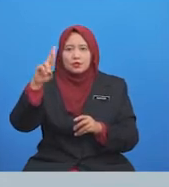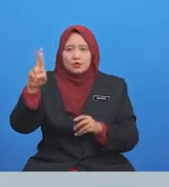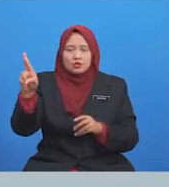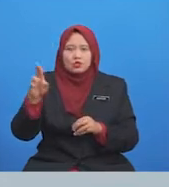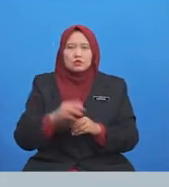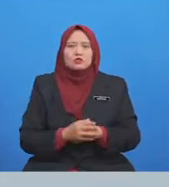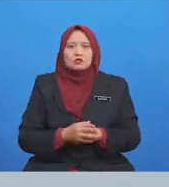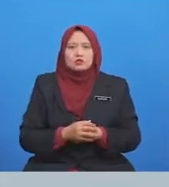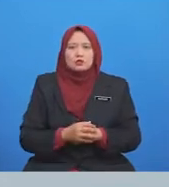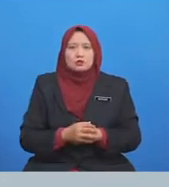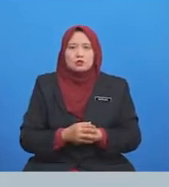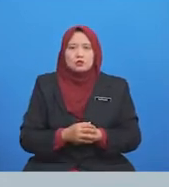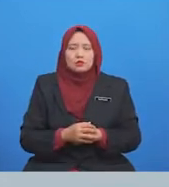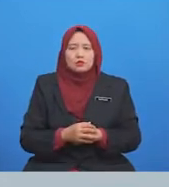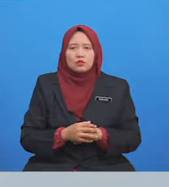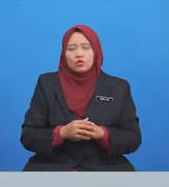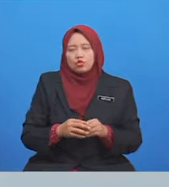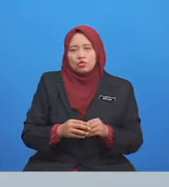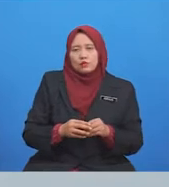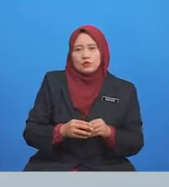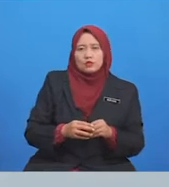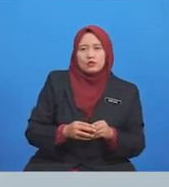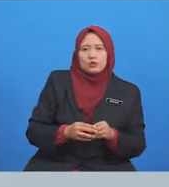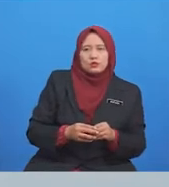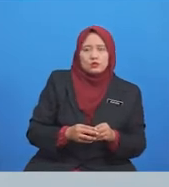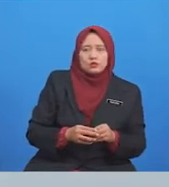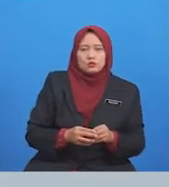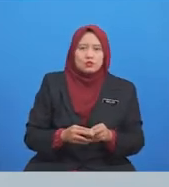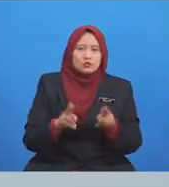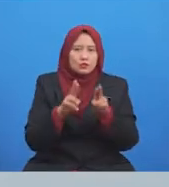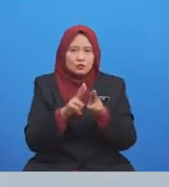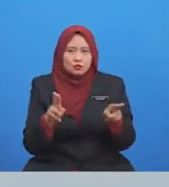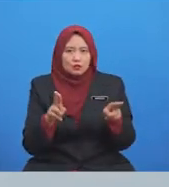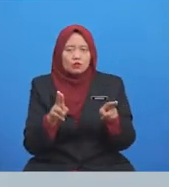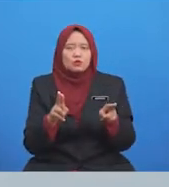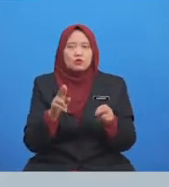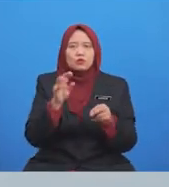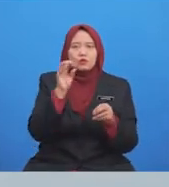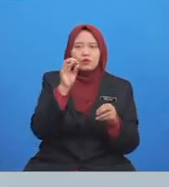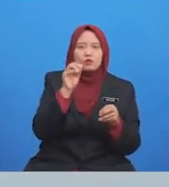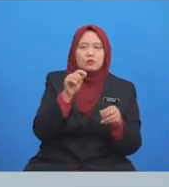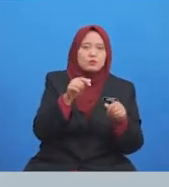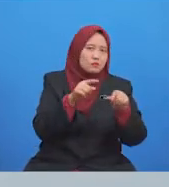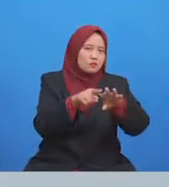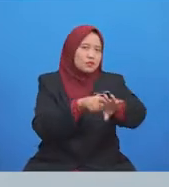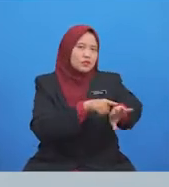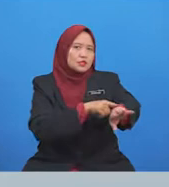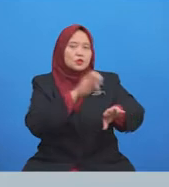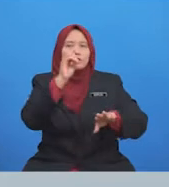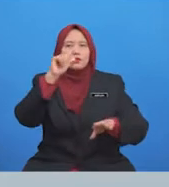mengukur panjang OA, OB, AP dan BP.